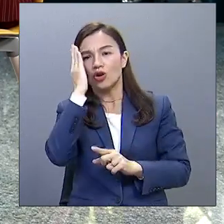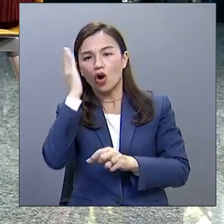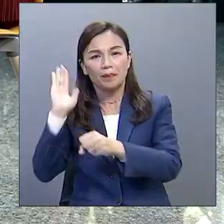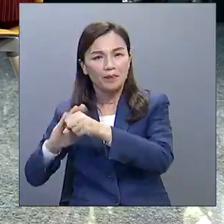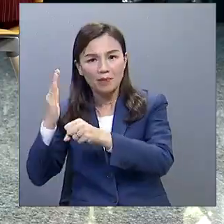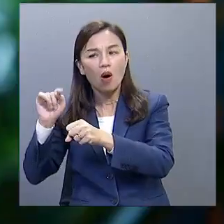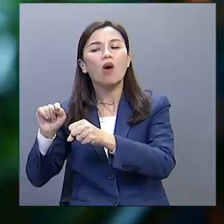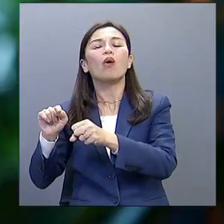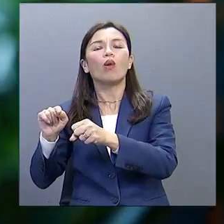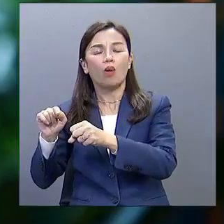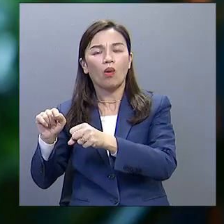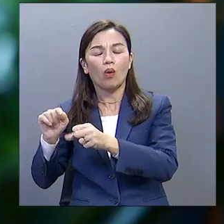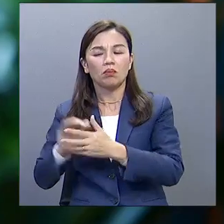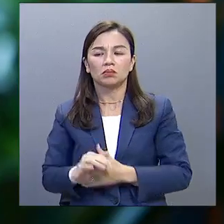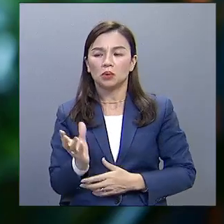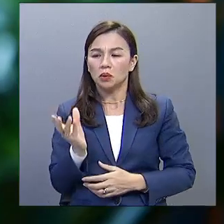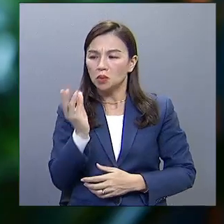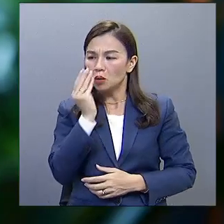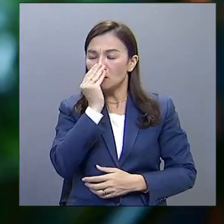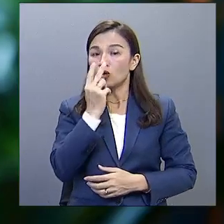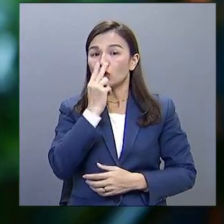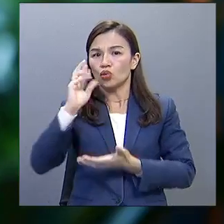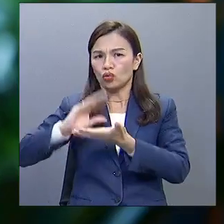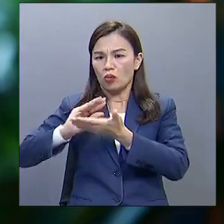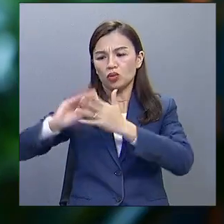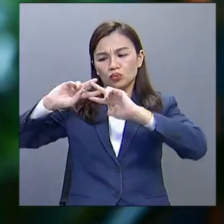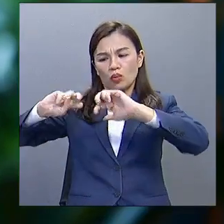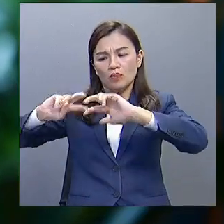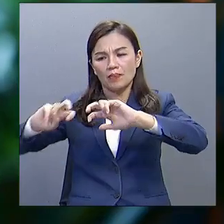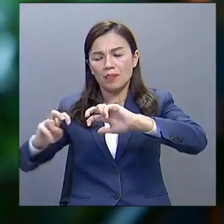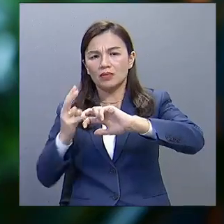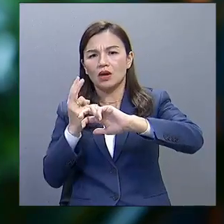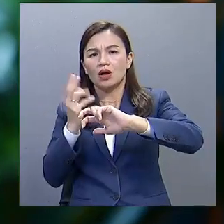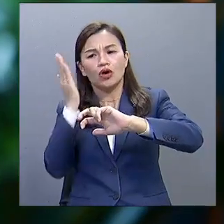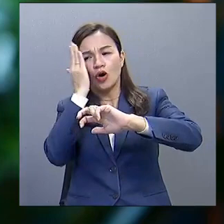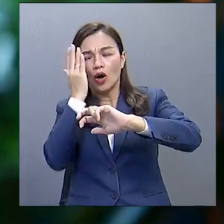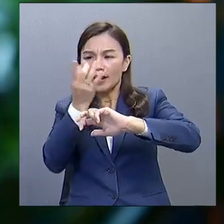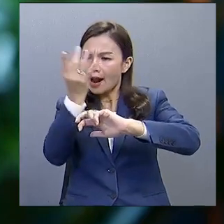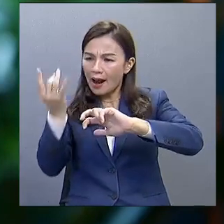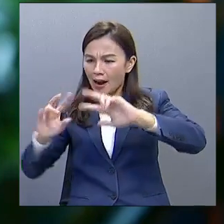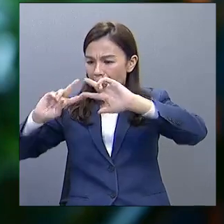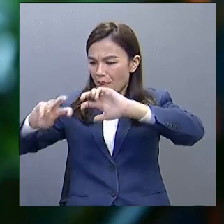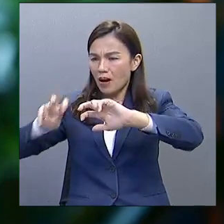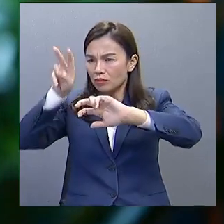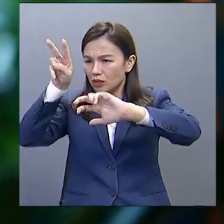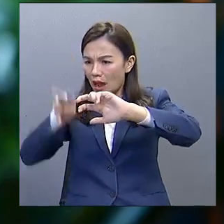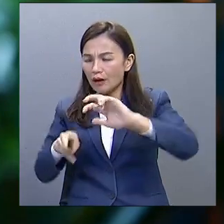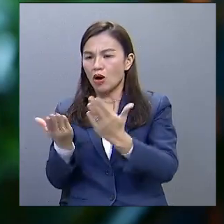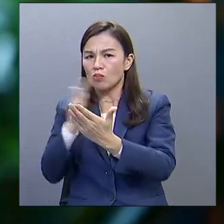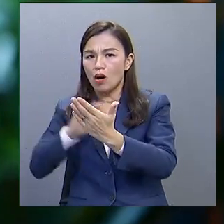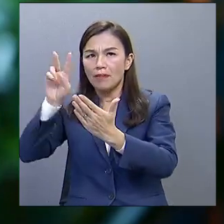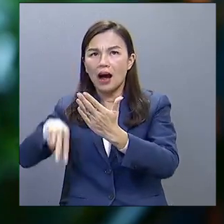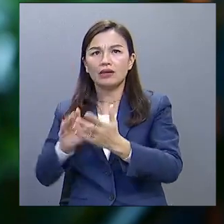อก็เลยพยายามศึกษาข้อมูลเรื่องนอนให้มันมากขึ้นเพื่อจะใช้กับตัวเองเพราะตอนนั้นอ่ะนอนไม่ดีนอนน้อยแล้วเป็นคนนอนยาก